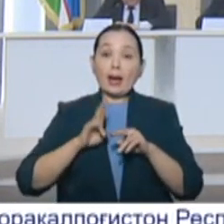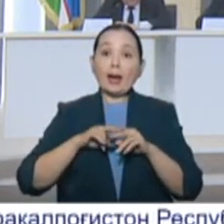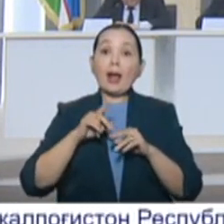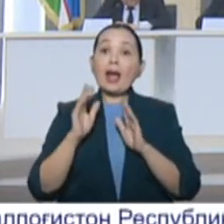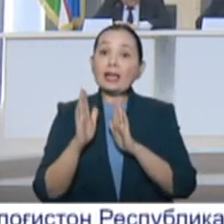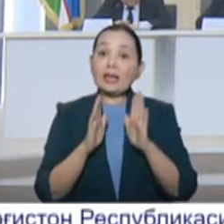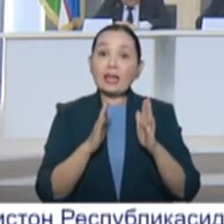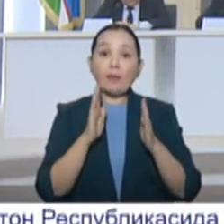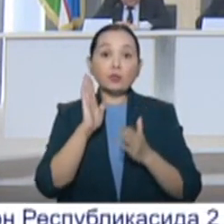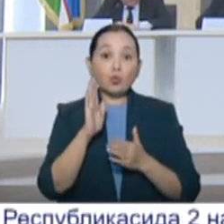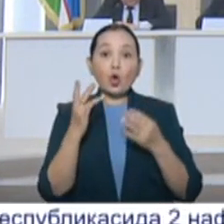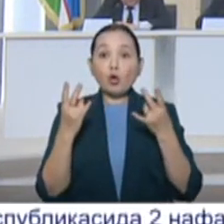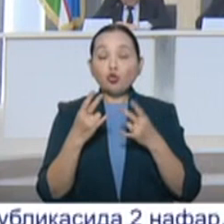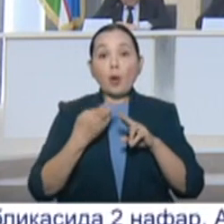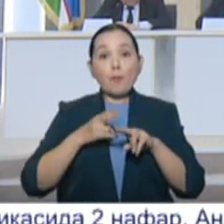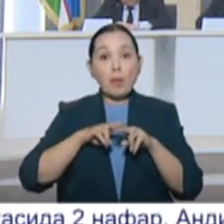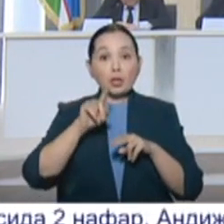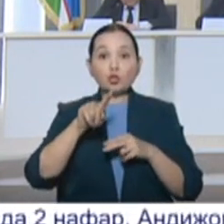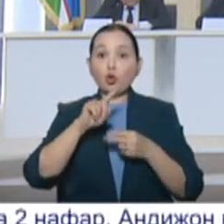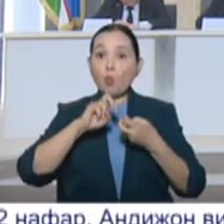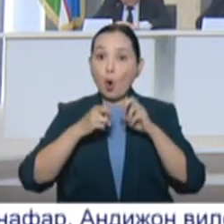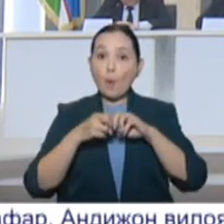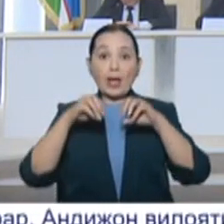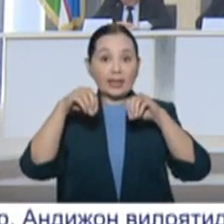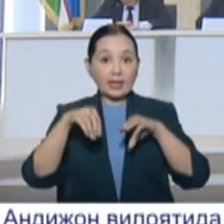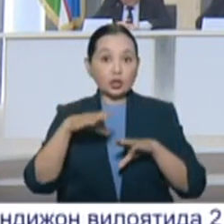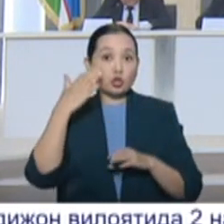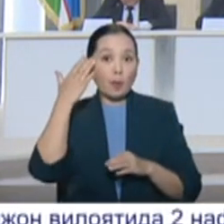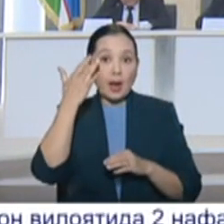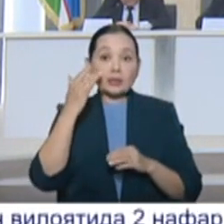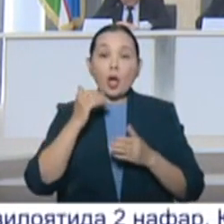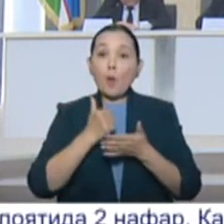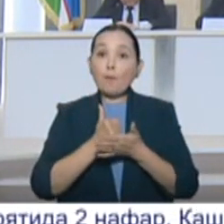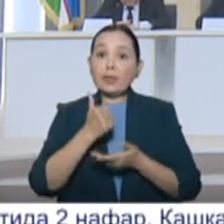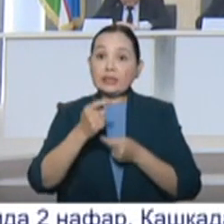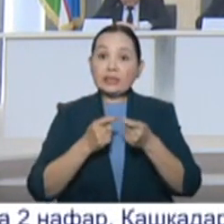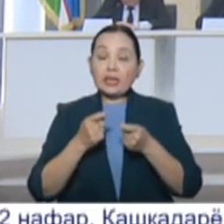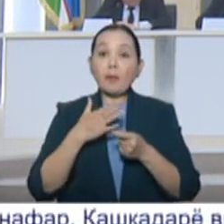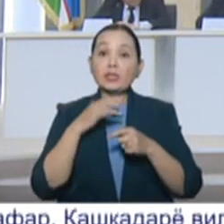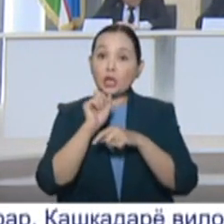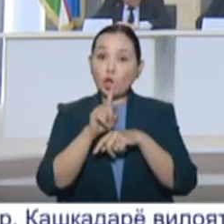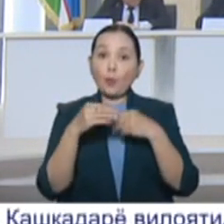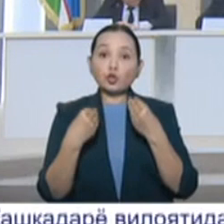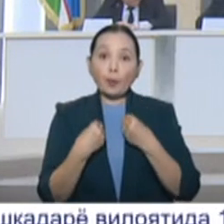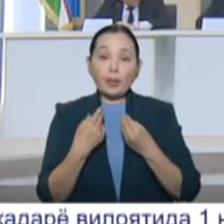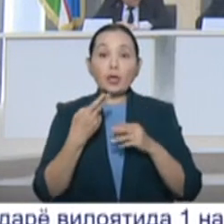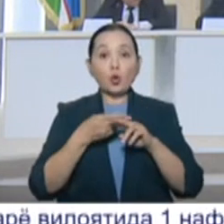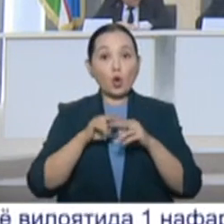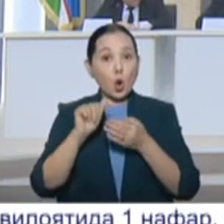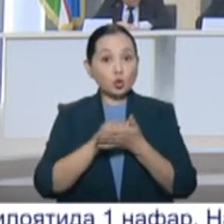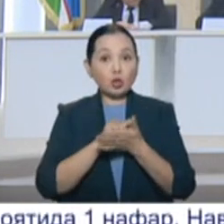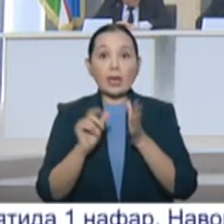rentabelsiz bo'lganligi uchun. Mana shu muammolarni yechish maqsadida hurmatli prezidentimiz ham bizga topshiriq berganlar, bu narsani hujjatlar